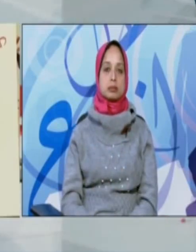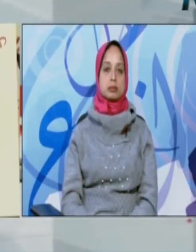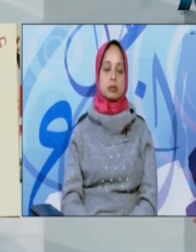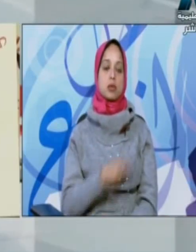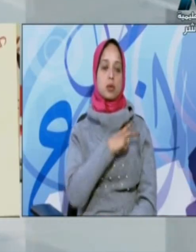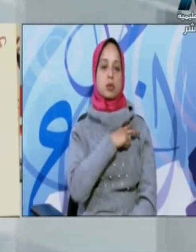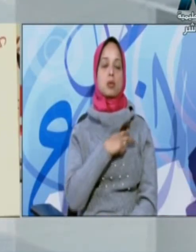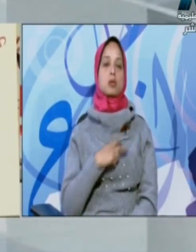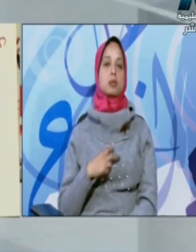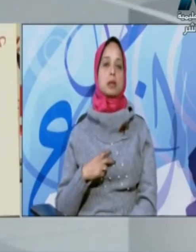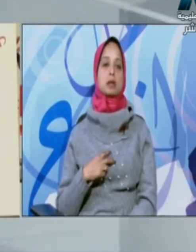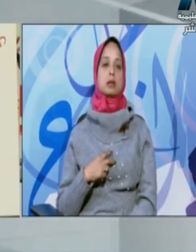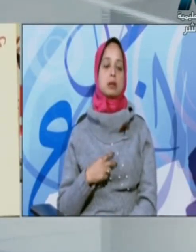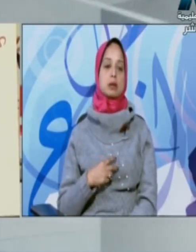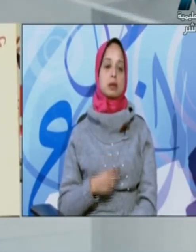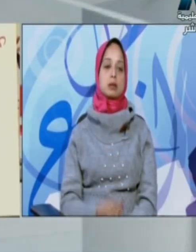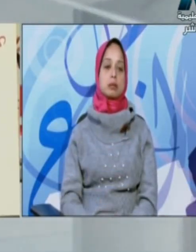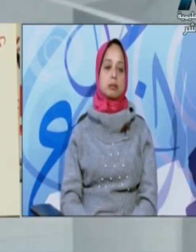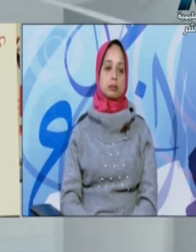حكومات